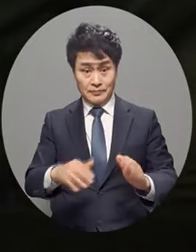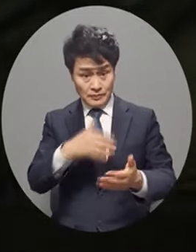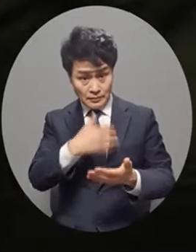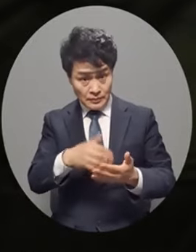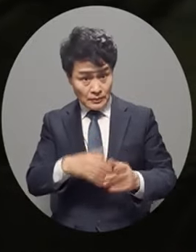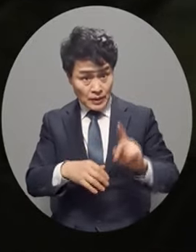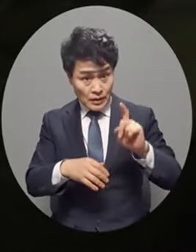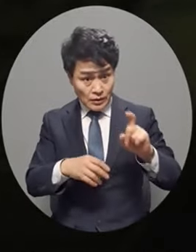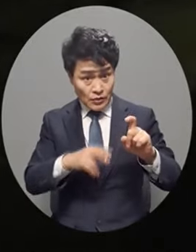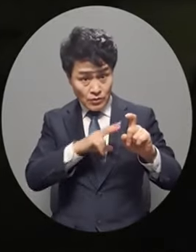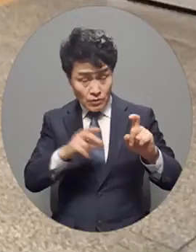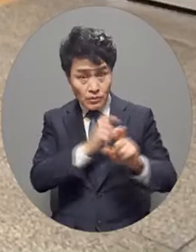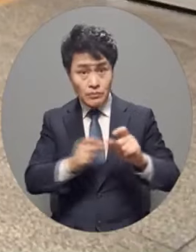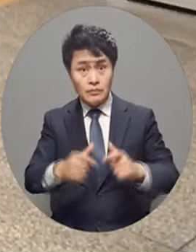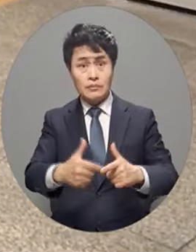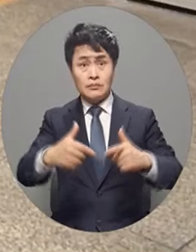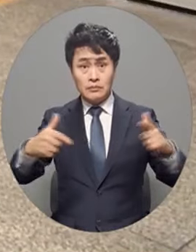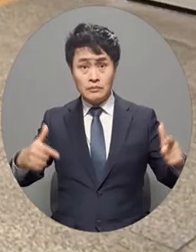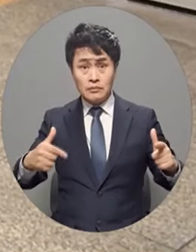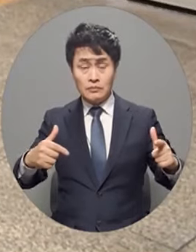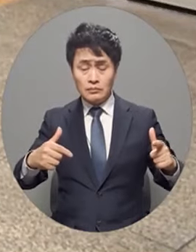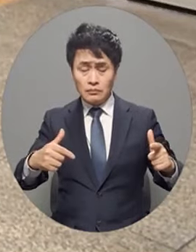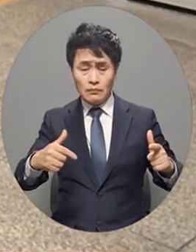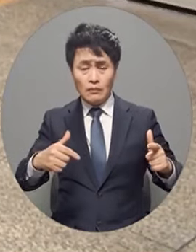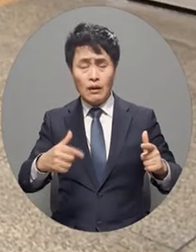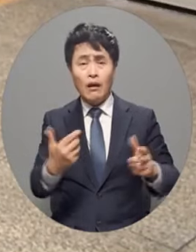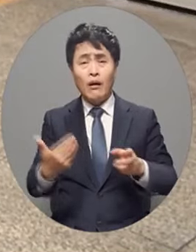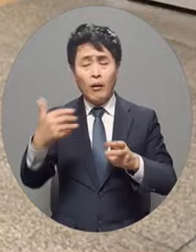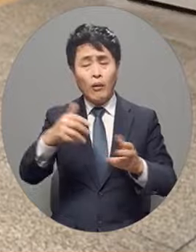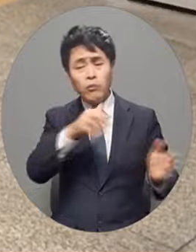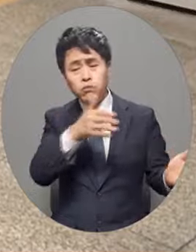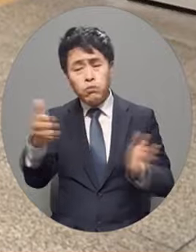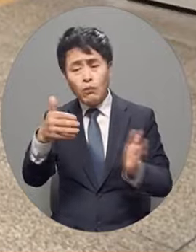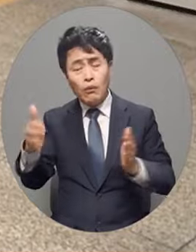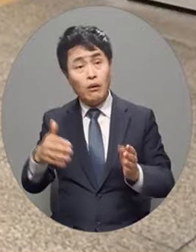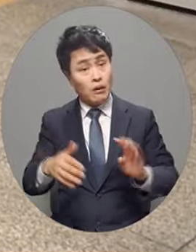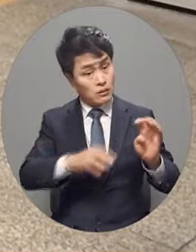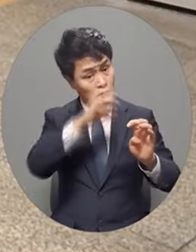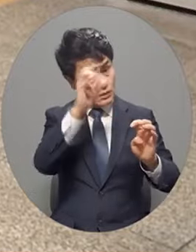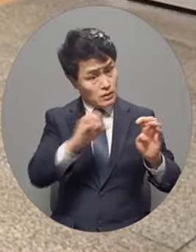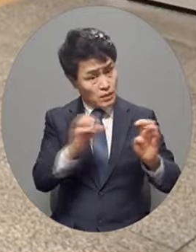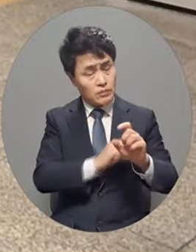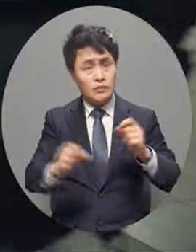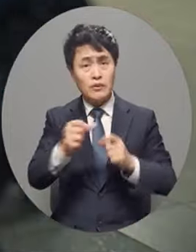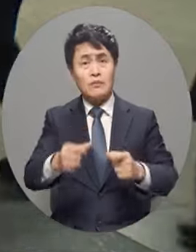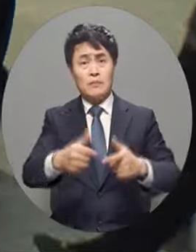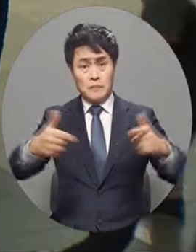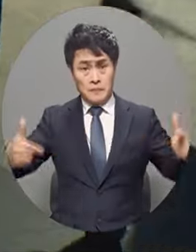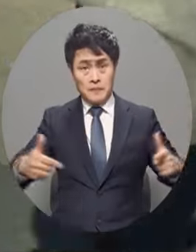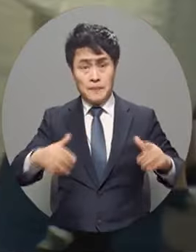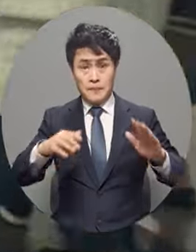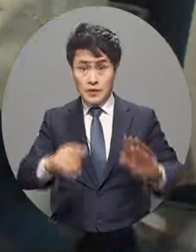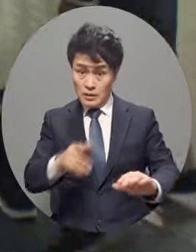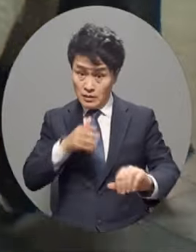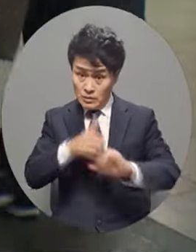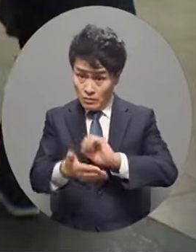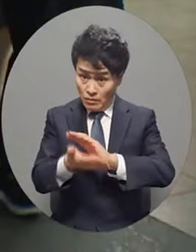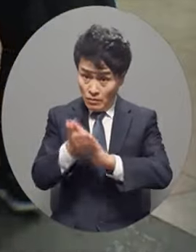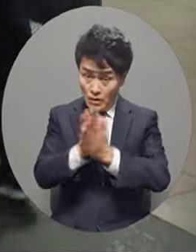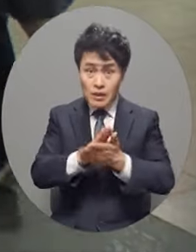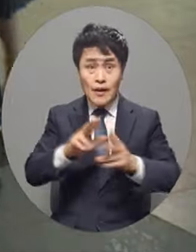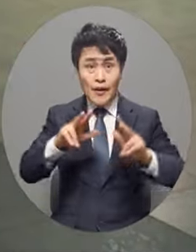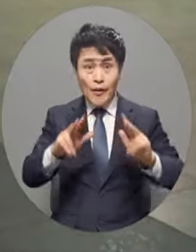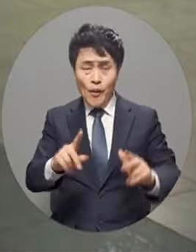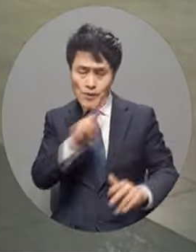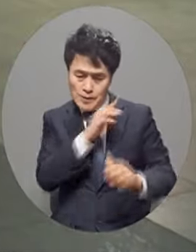11대의 전동차가 늘어나면 수송 가능 인원도 최대 40%가량 늘어나게 되는데, 이렇게 되면 현재